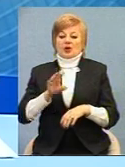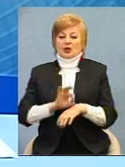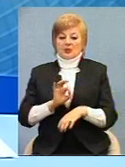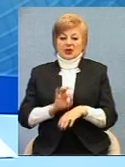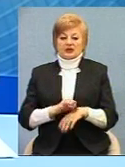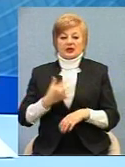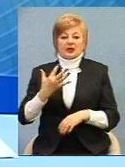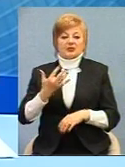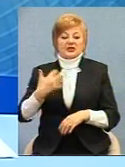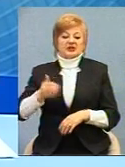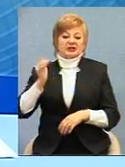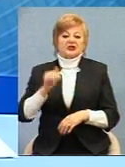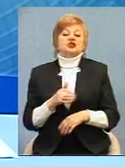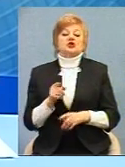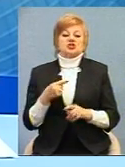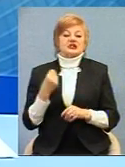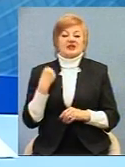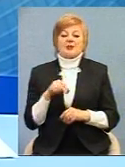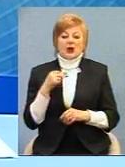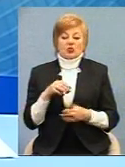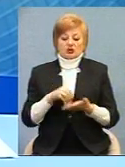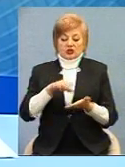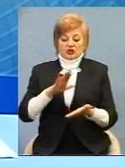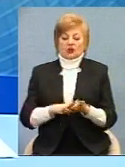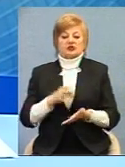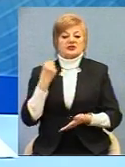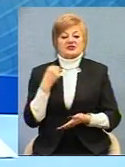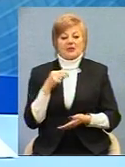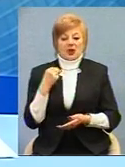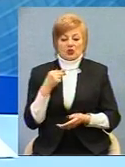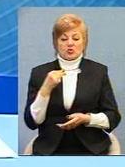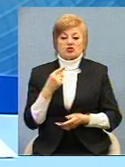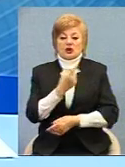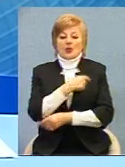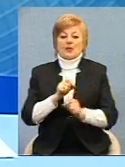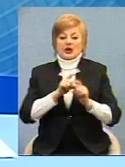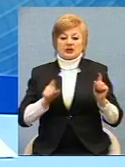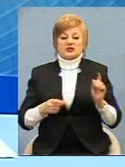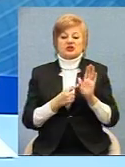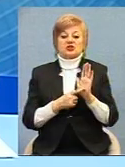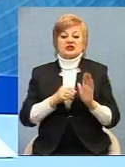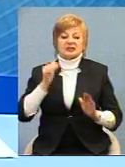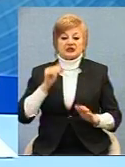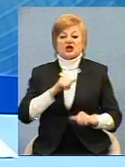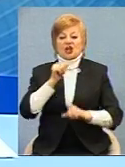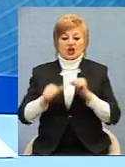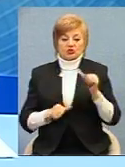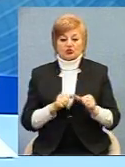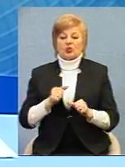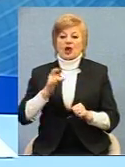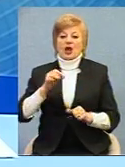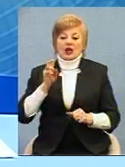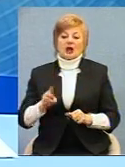тисяч з них – запоріжці, знаходяться на диспансерному обліку в українських лікарнях. У 160 тисяч осіб щороку рак діагностують